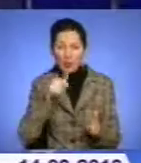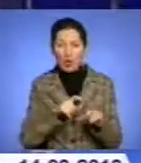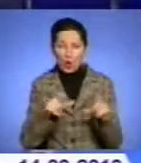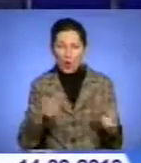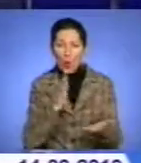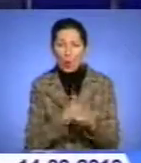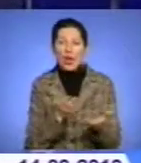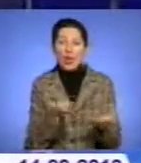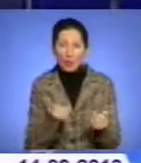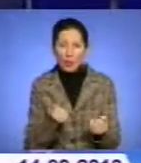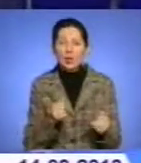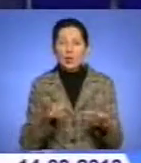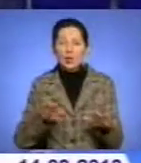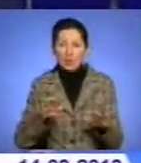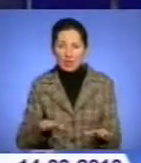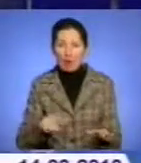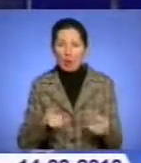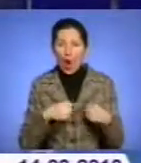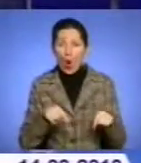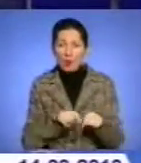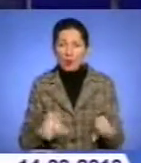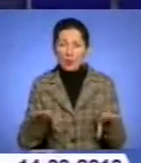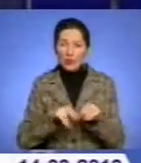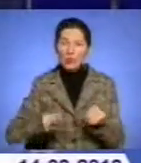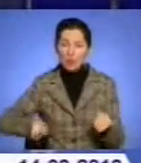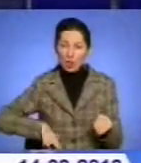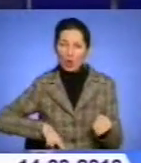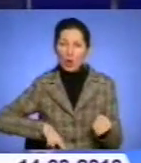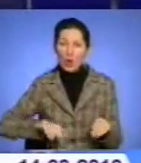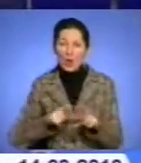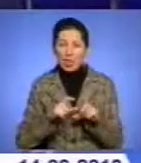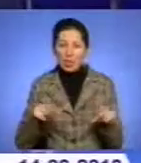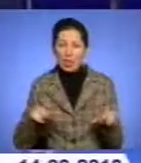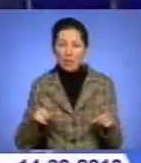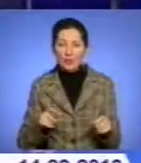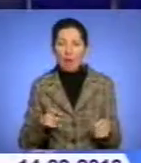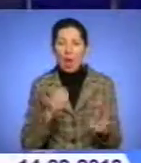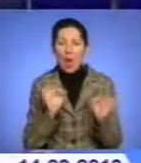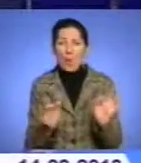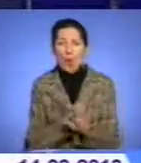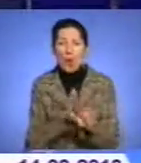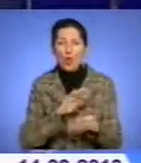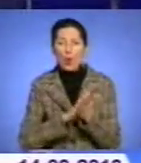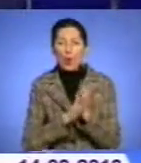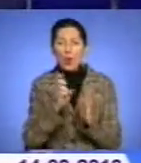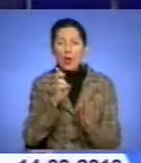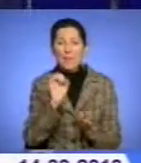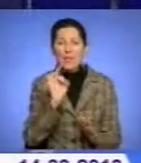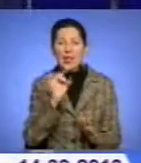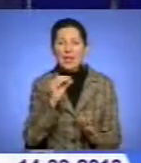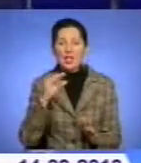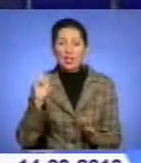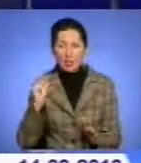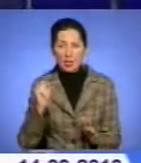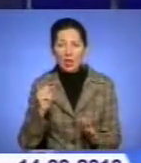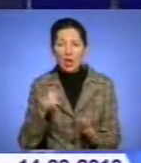приймати місцеві органи самоврядування спільно з директорами шкіл. І про погодні умови у Бережанському районі телефоном